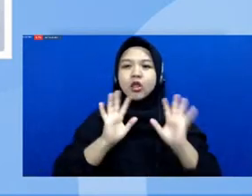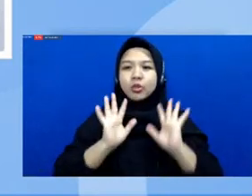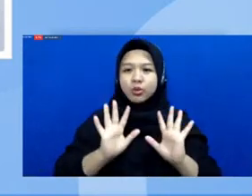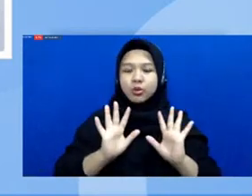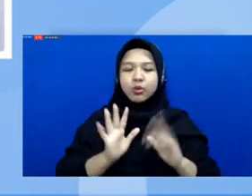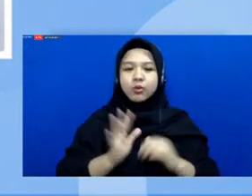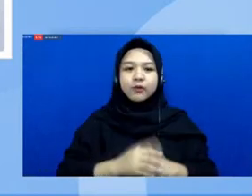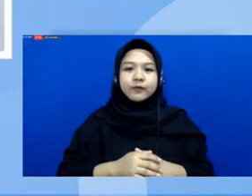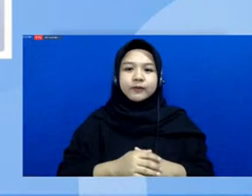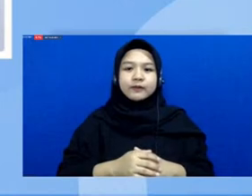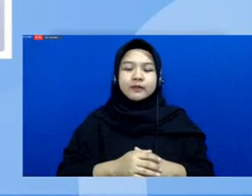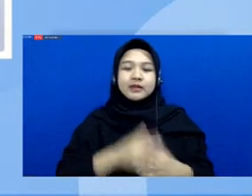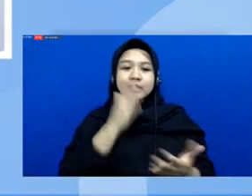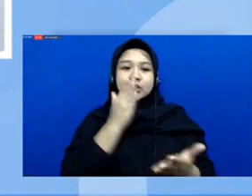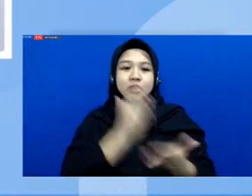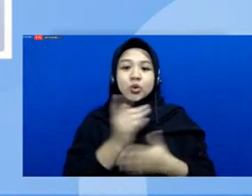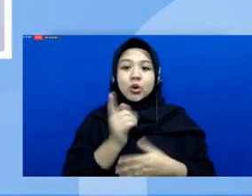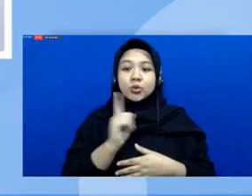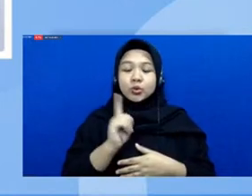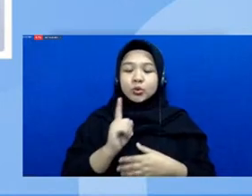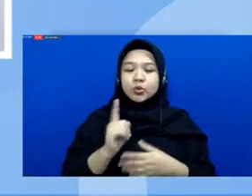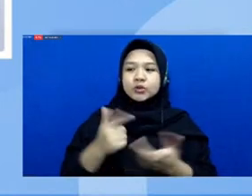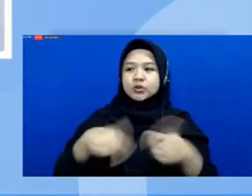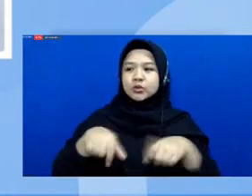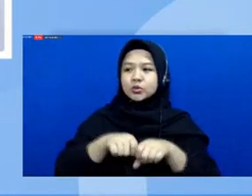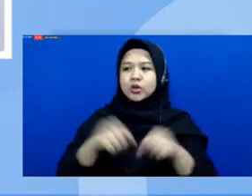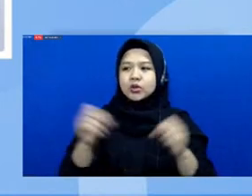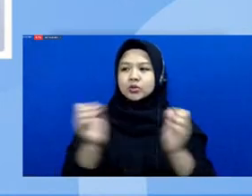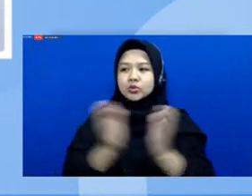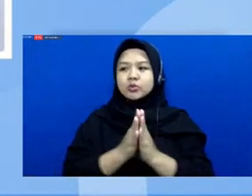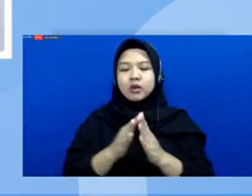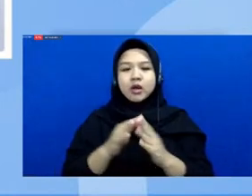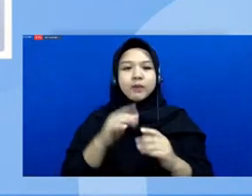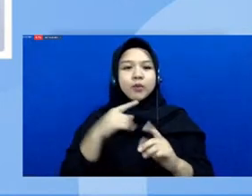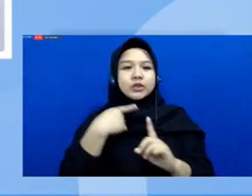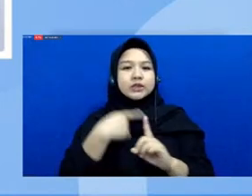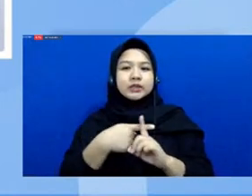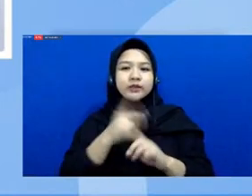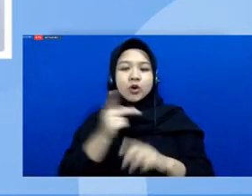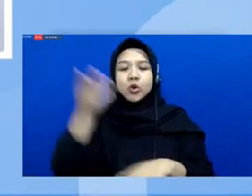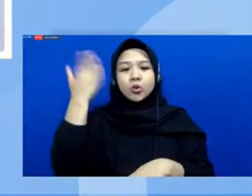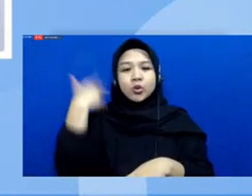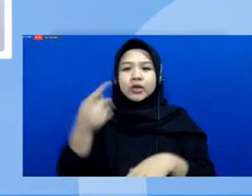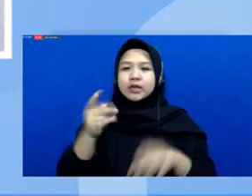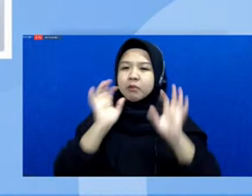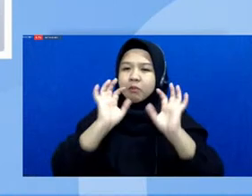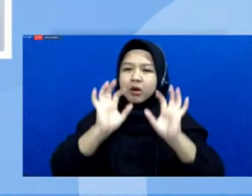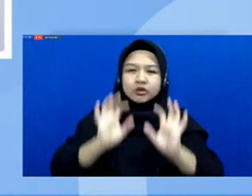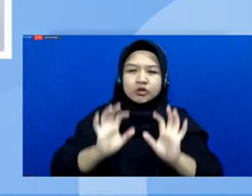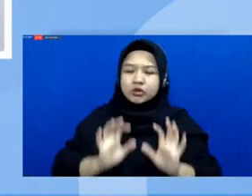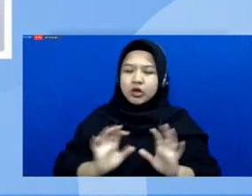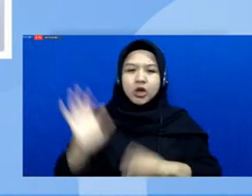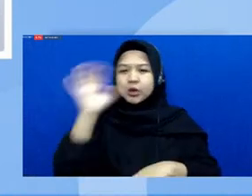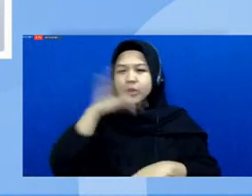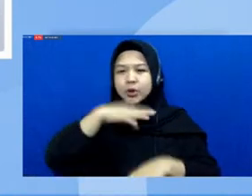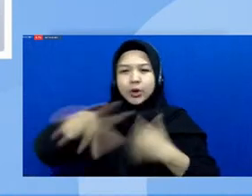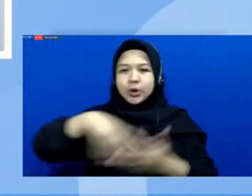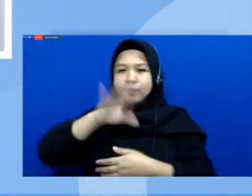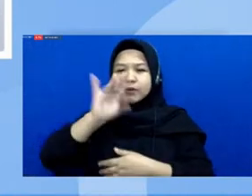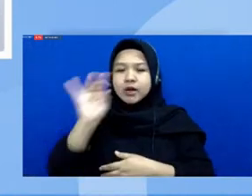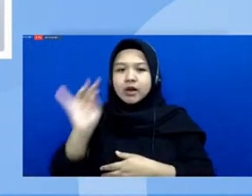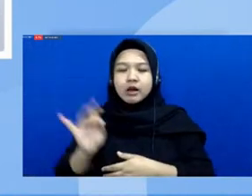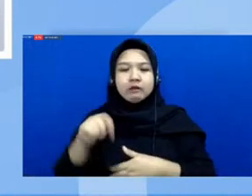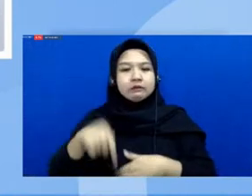juga berdasarkan angka positivity rate kita. Kalau dulu kan kita sebanyak-banyaknya random dan sebagainya. Nah, ini